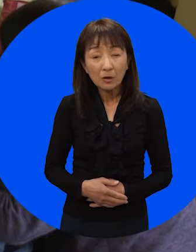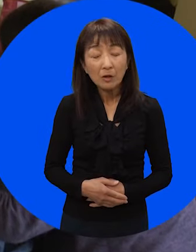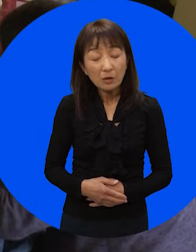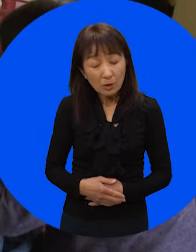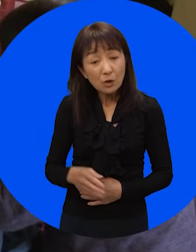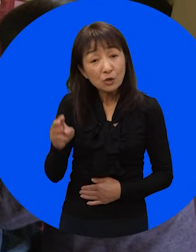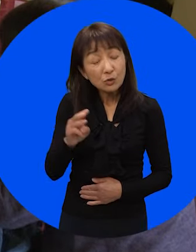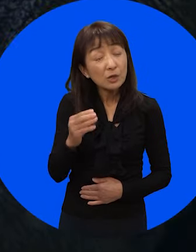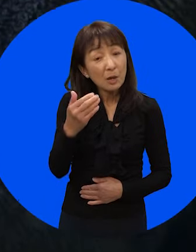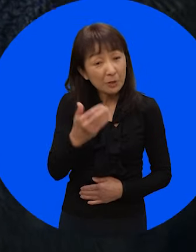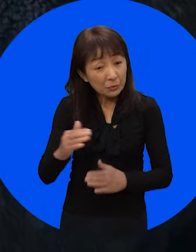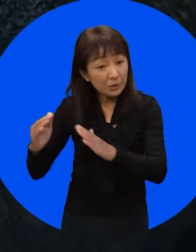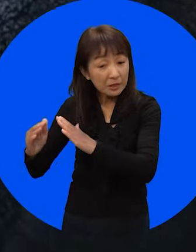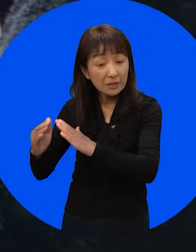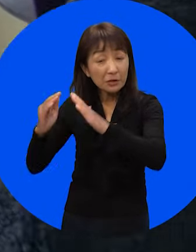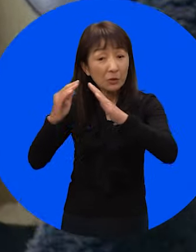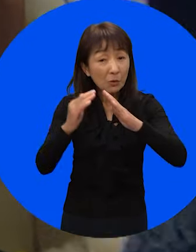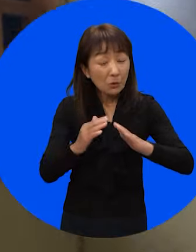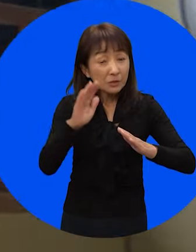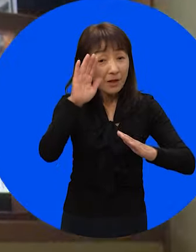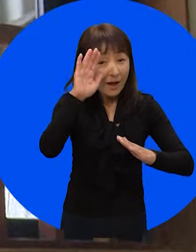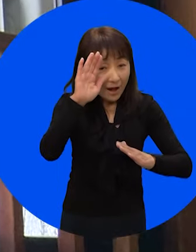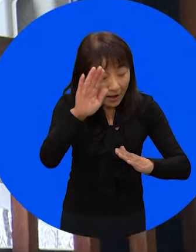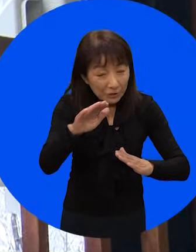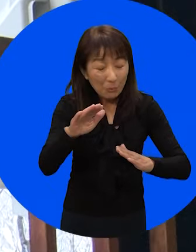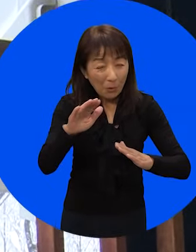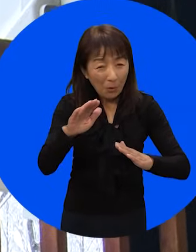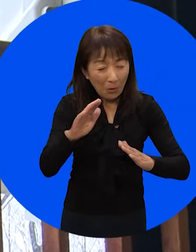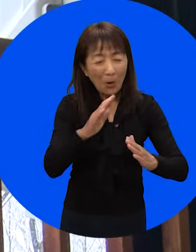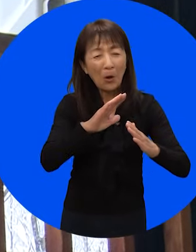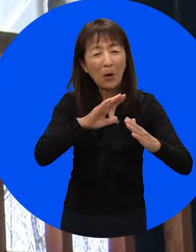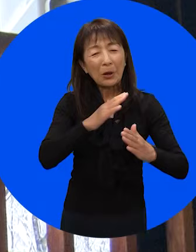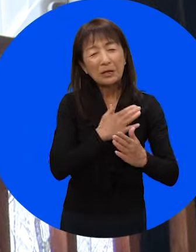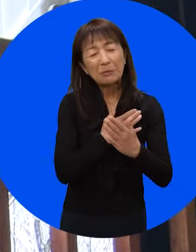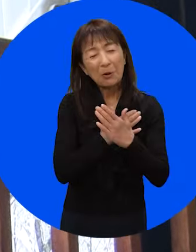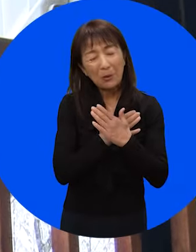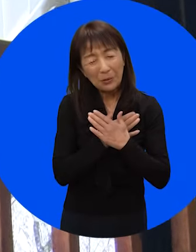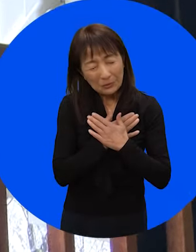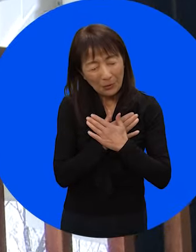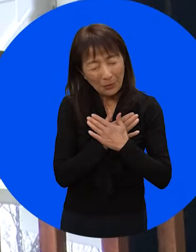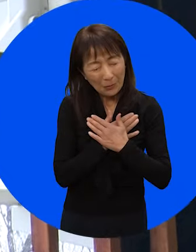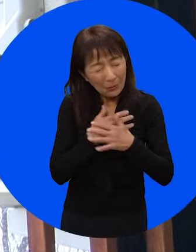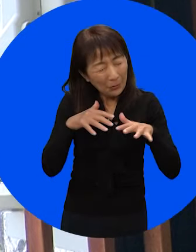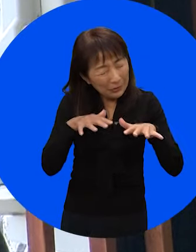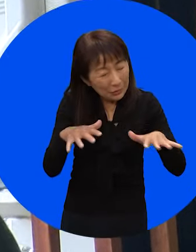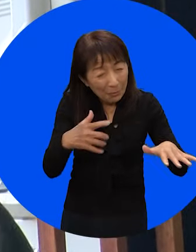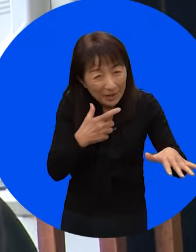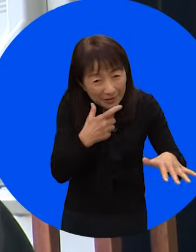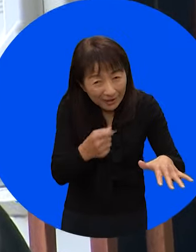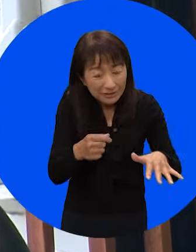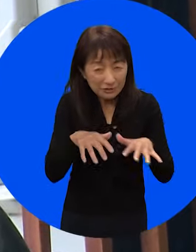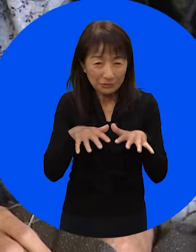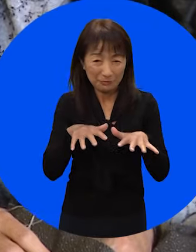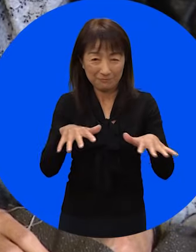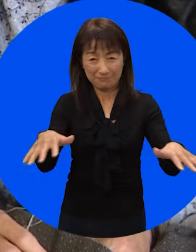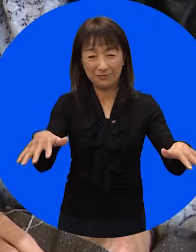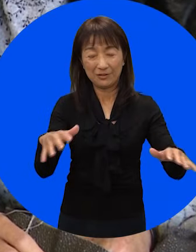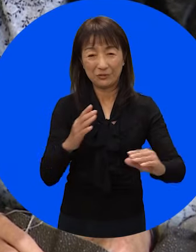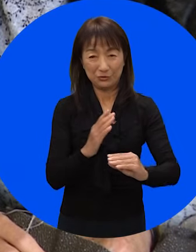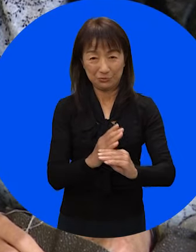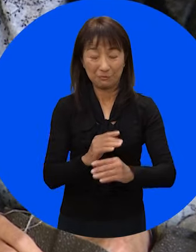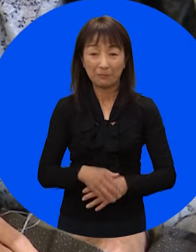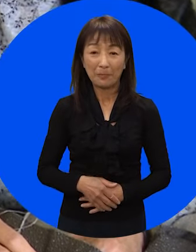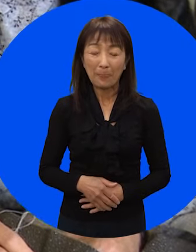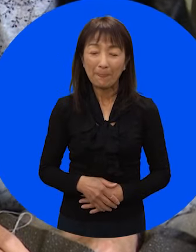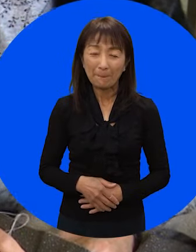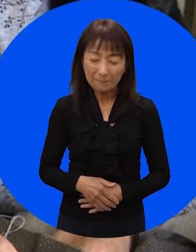並に移してからも和服の魅力を伝える活動に一層力を入れています。 藤本先生、